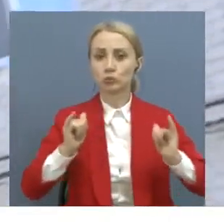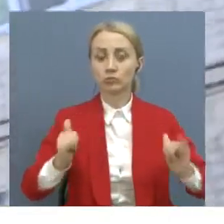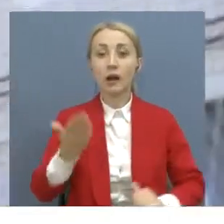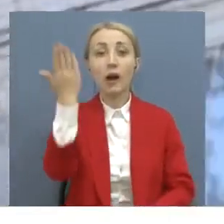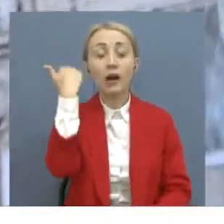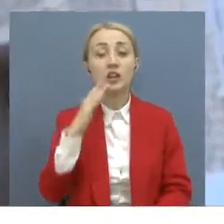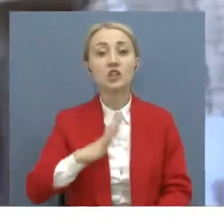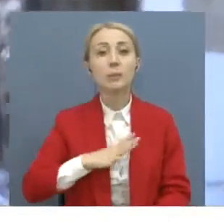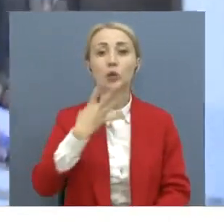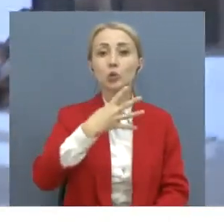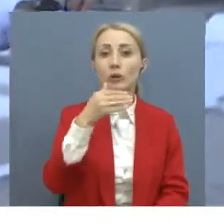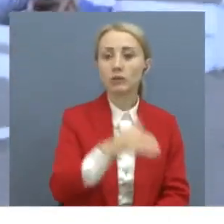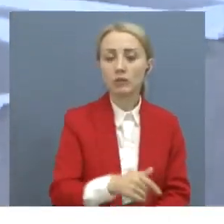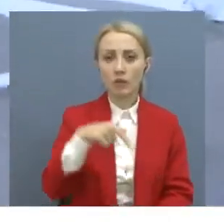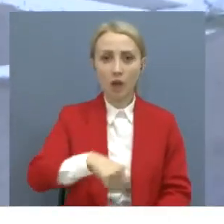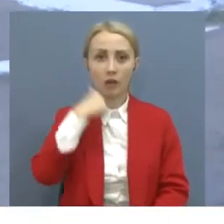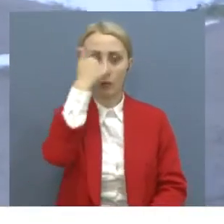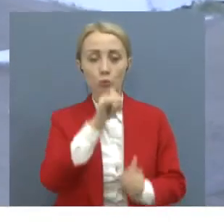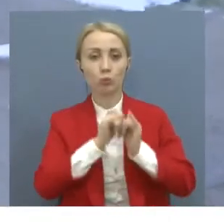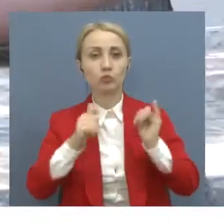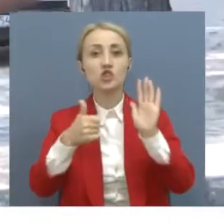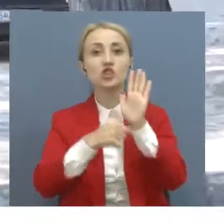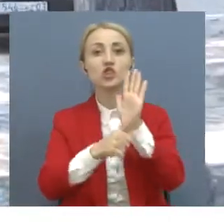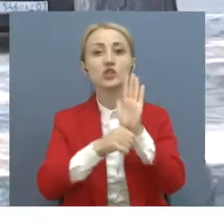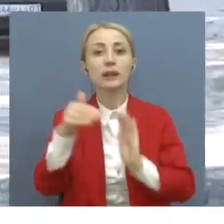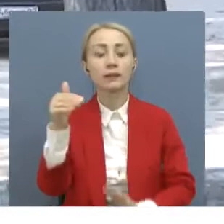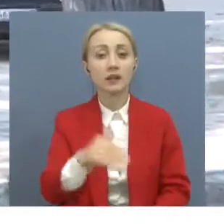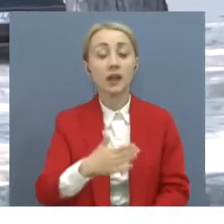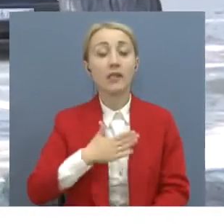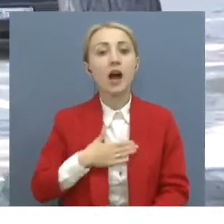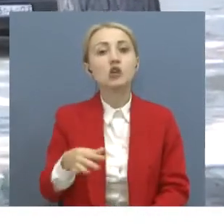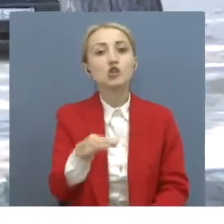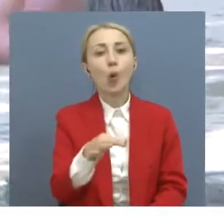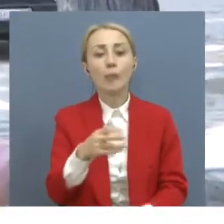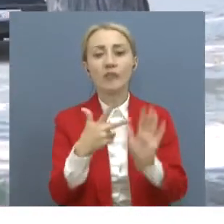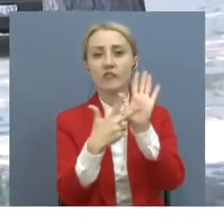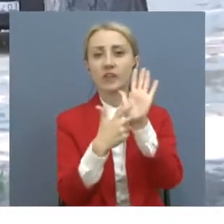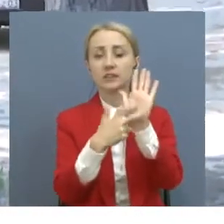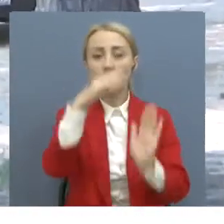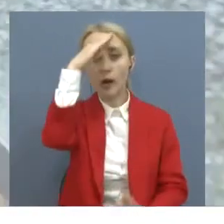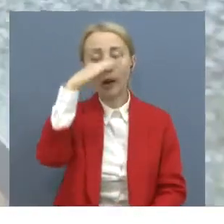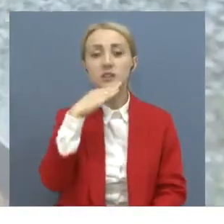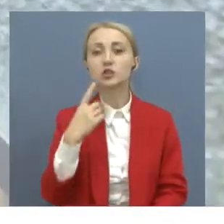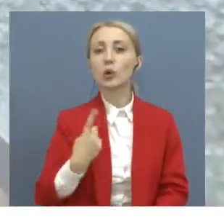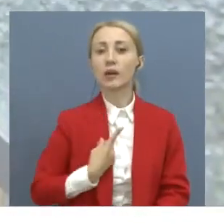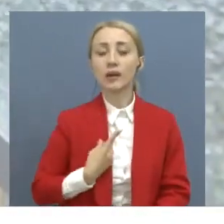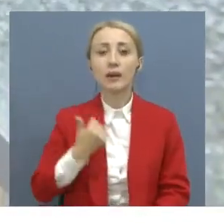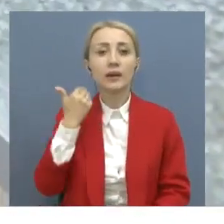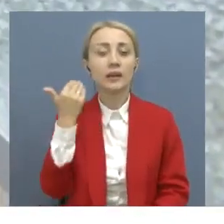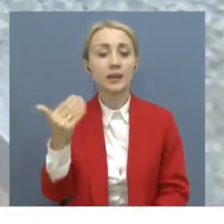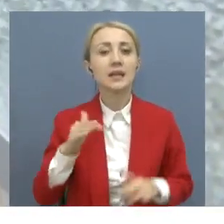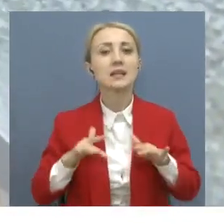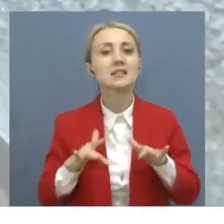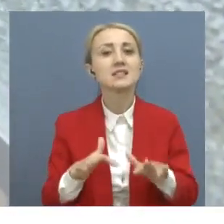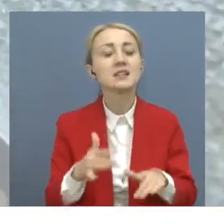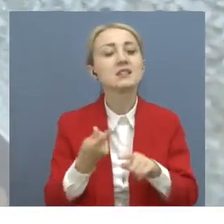астам әке отбасын жалғыз асырап отыр. Біздің өңірде 800-ге жуық жалғыз басты әке бар. Олардың әрекеті өз баласынан безіп, алимент төлемей жүрген